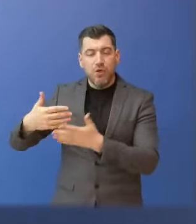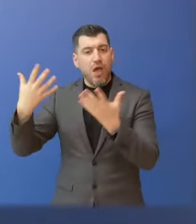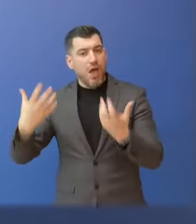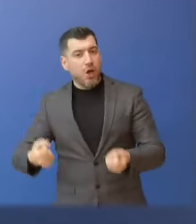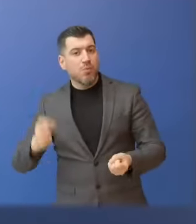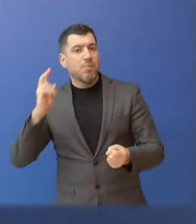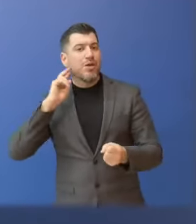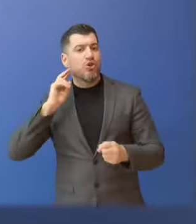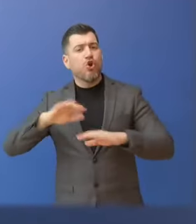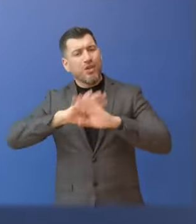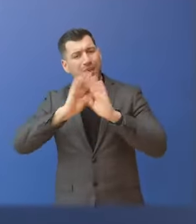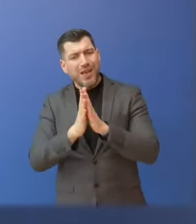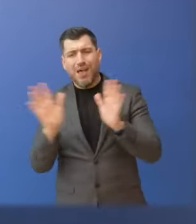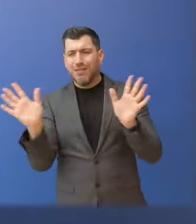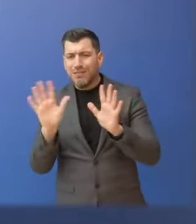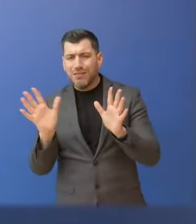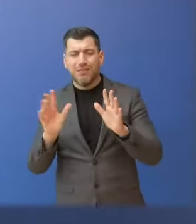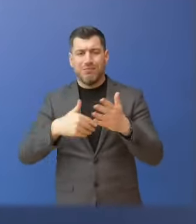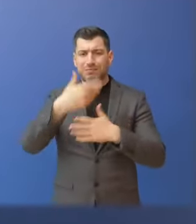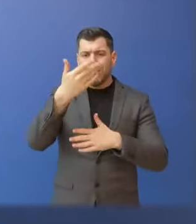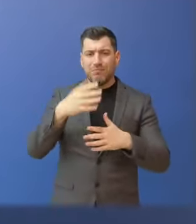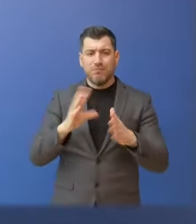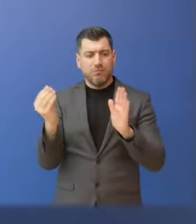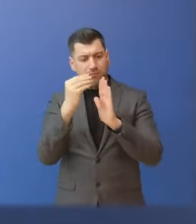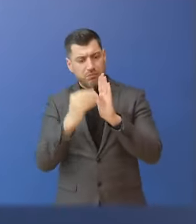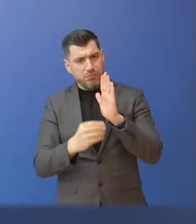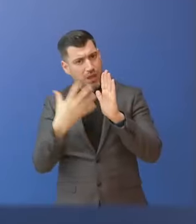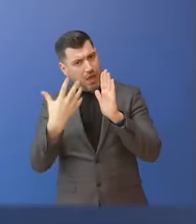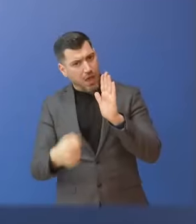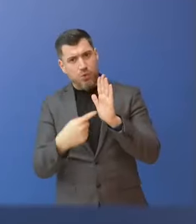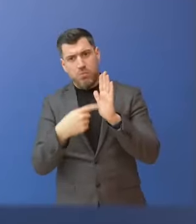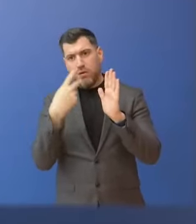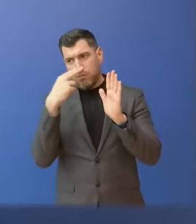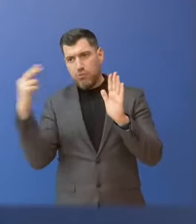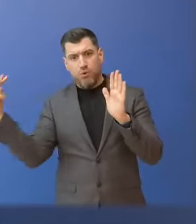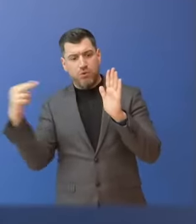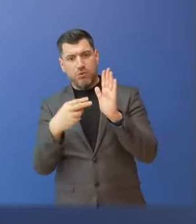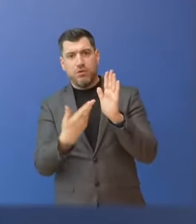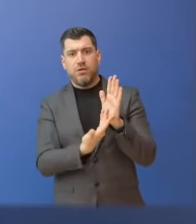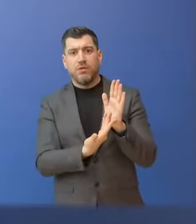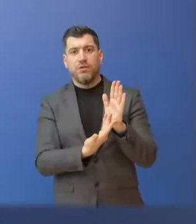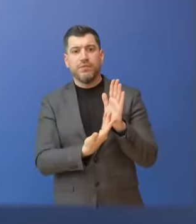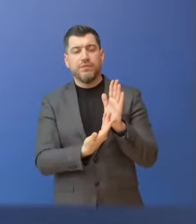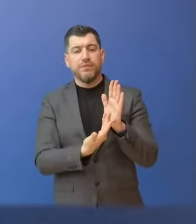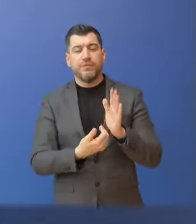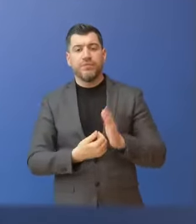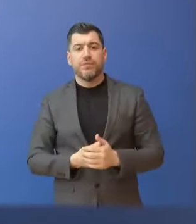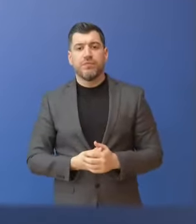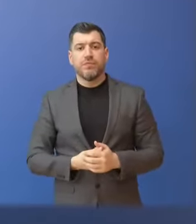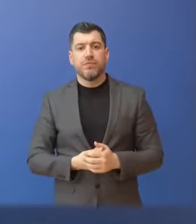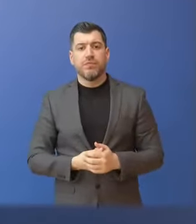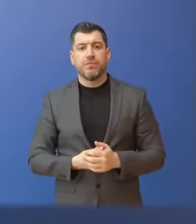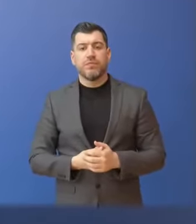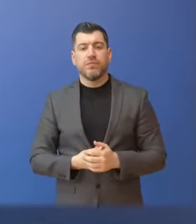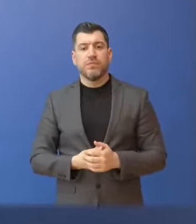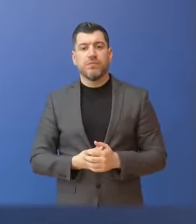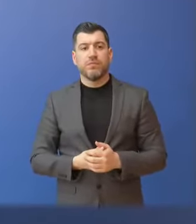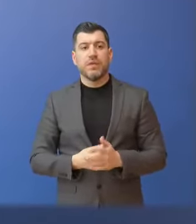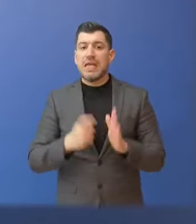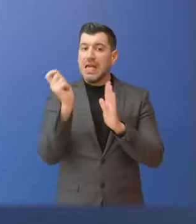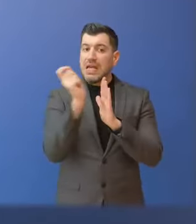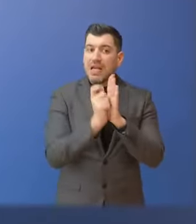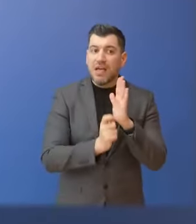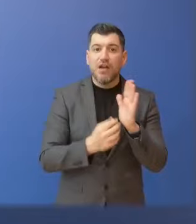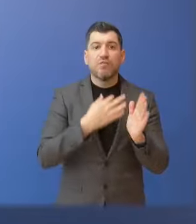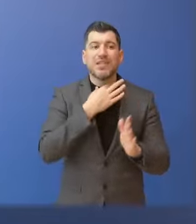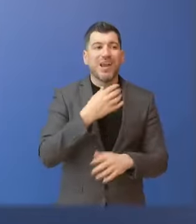συνολικά υπάρχουνε διαφανείς πολιτικές στήριξης των μέσων για τις αυξημένες ανάγκες και των μέσων και των περιφερειακών μέσων και των κεντρικών